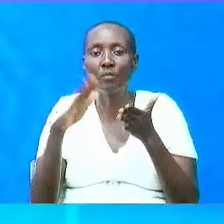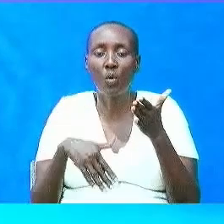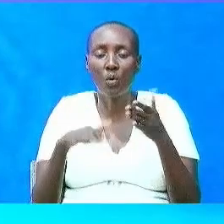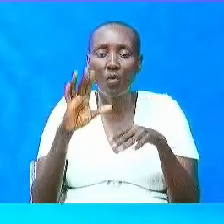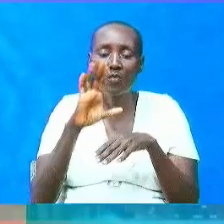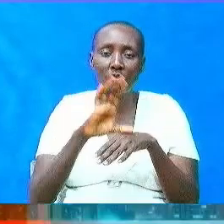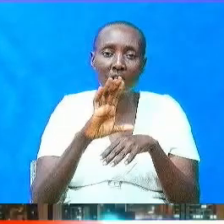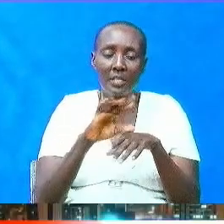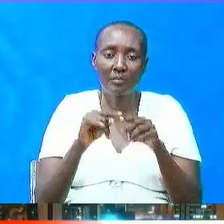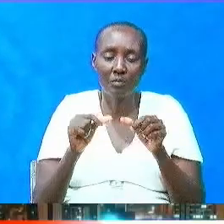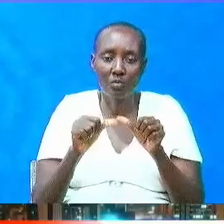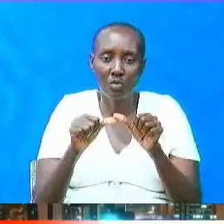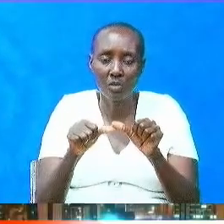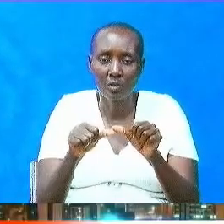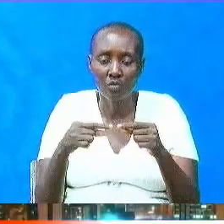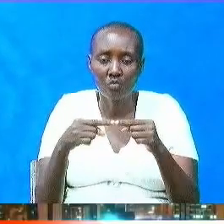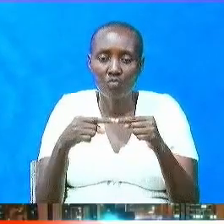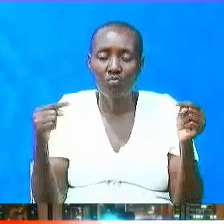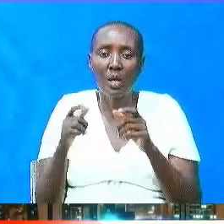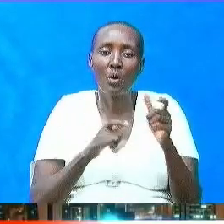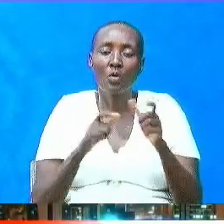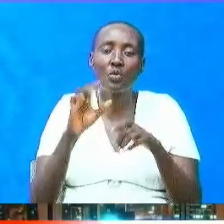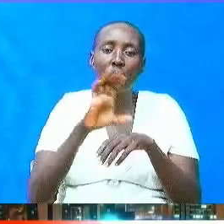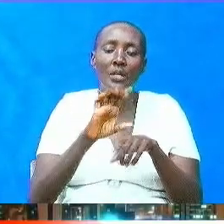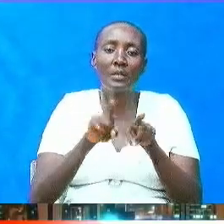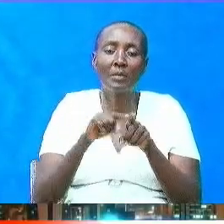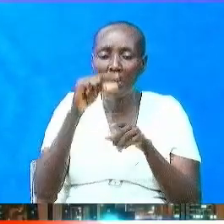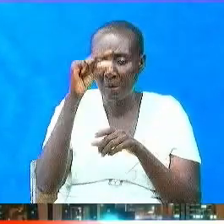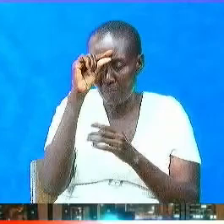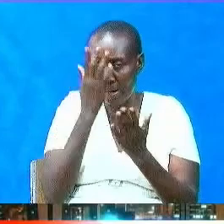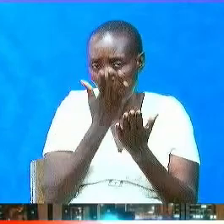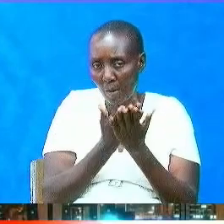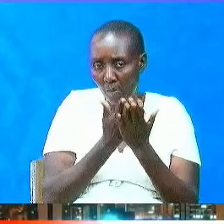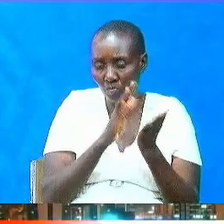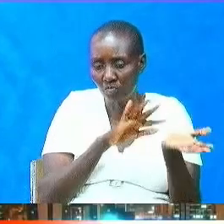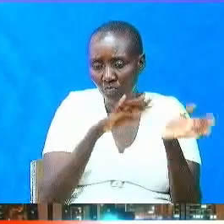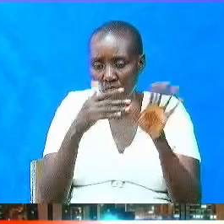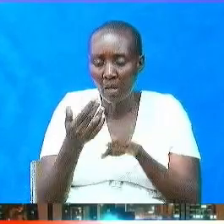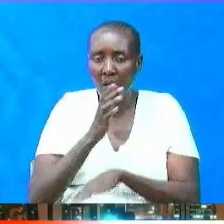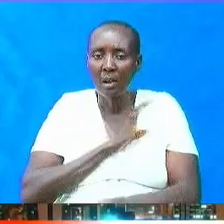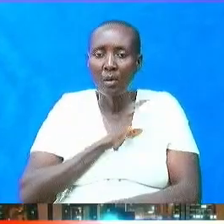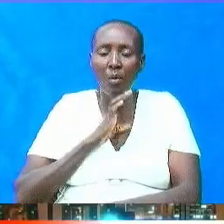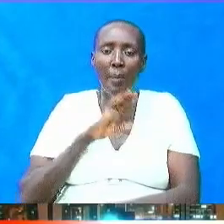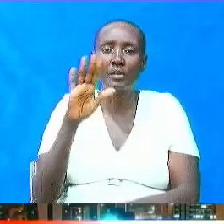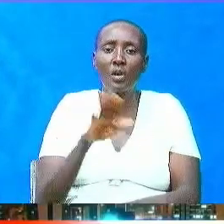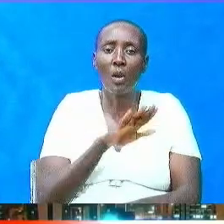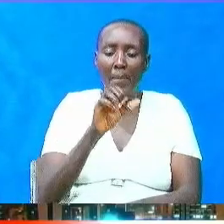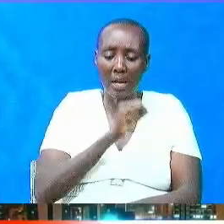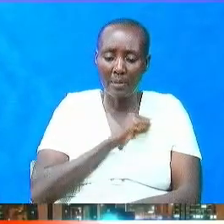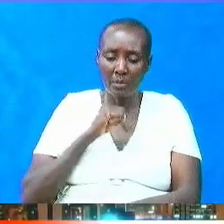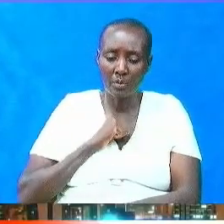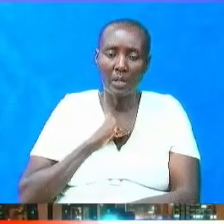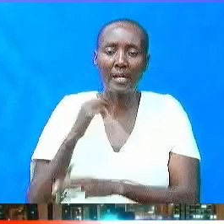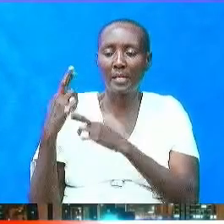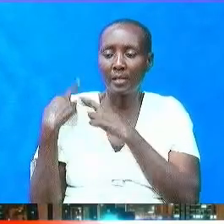Waendelea kupinga udhibiti wa makanisa kama ilivyopendekezwa na serikali, akifika mbele ya kamati maalum ya bunge la seneti